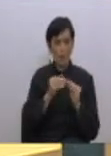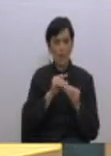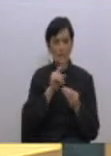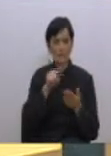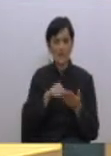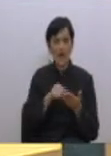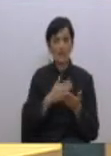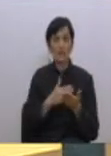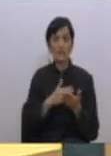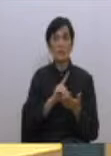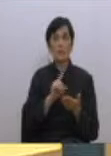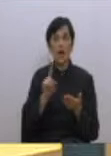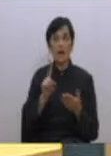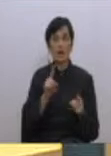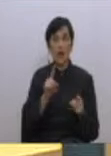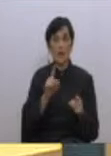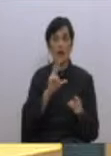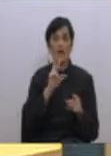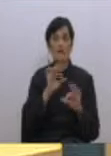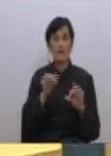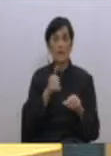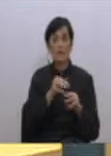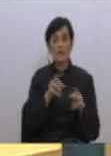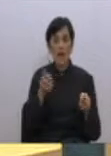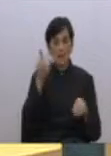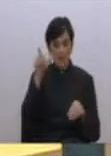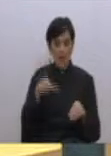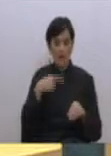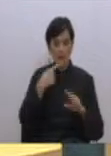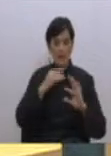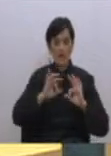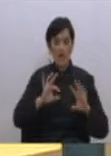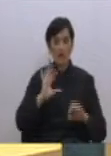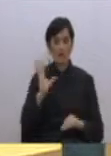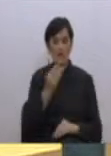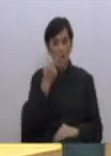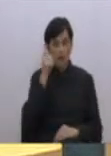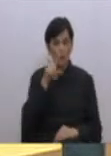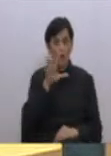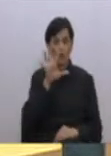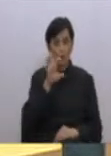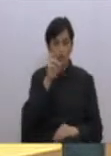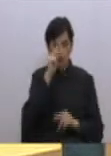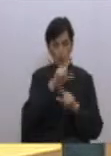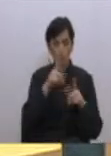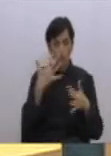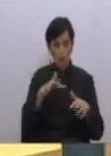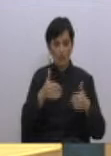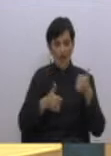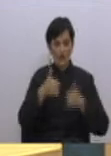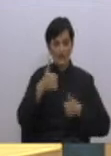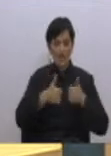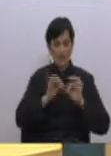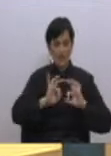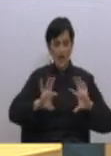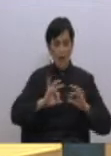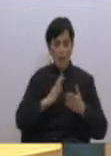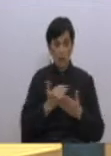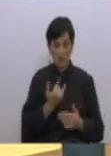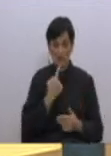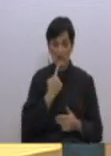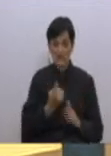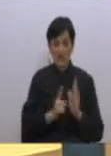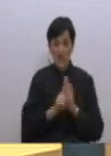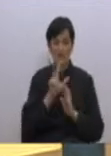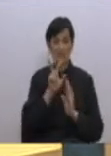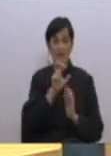magram es cașgherda, prima cașgherda. Oileam citrom, hutasi scola, ucă tendere, gamoț hadebulia, cels da, ițco,